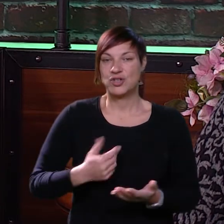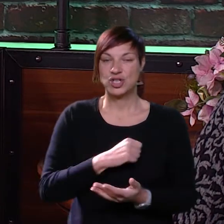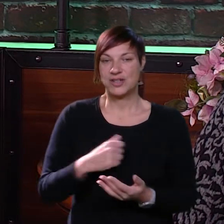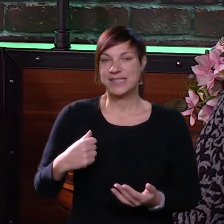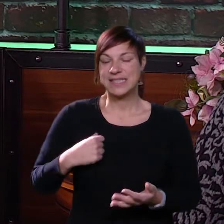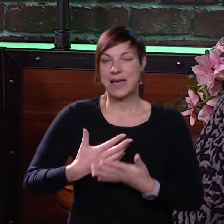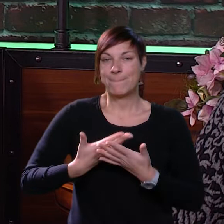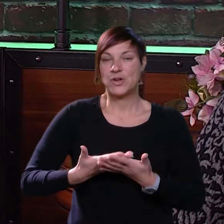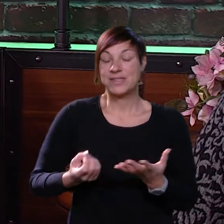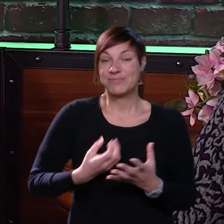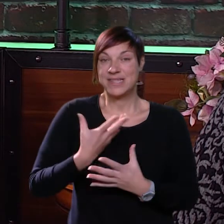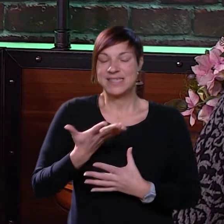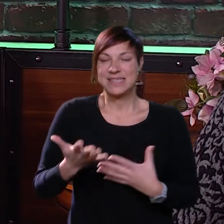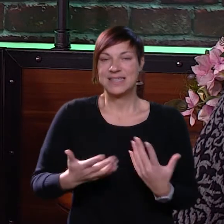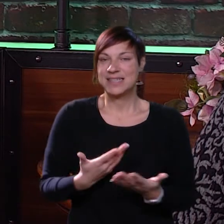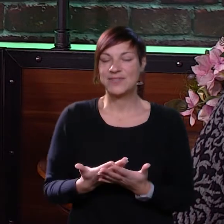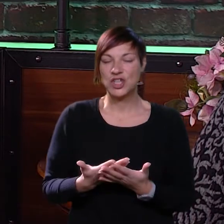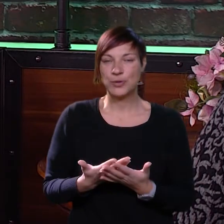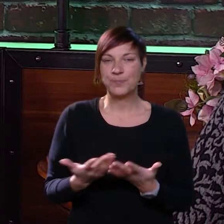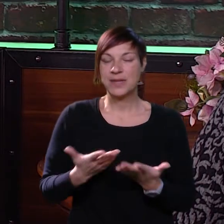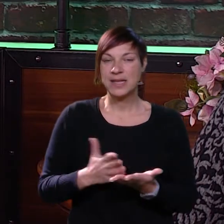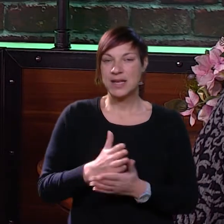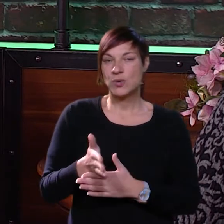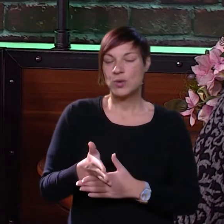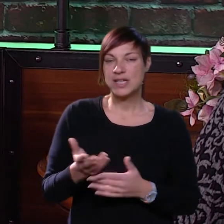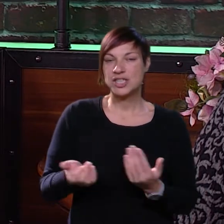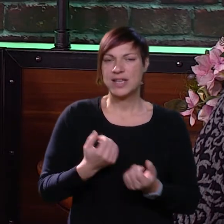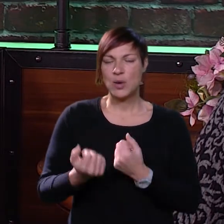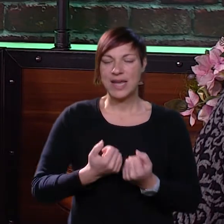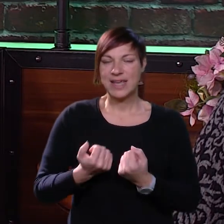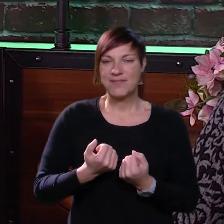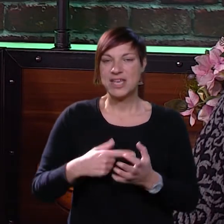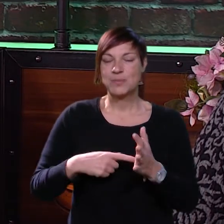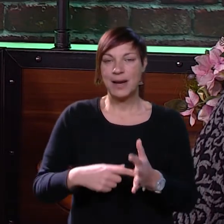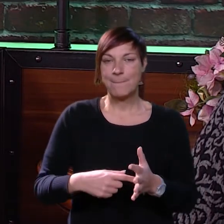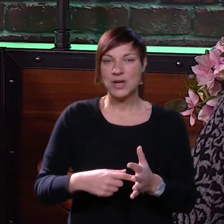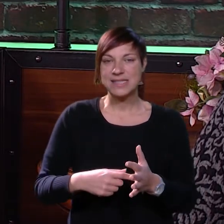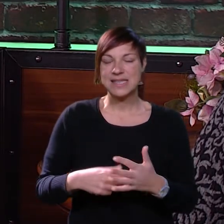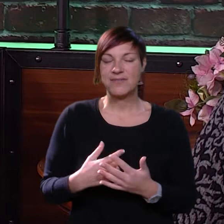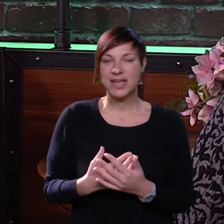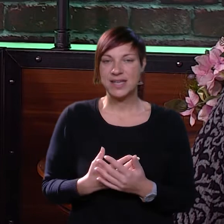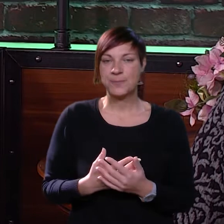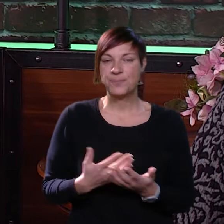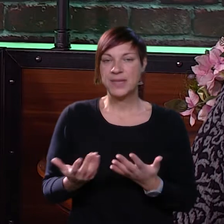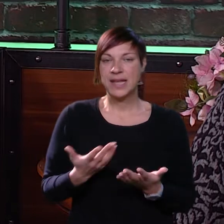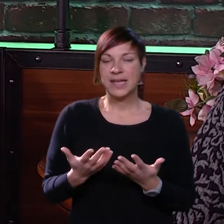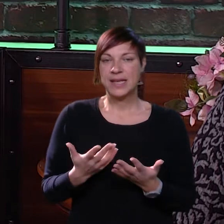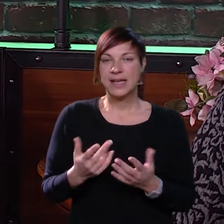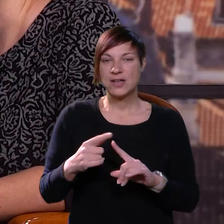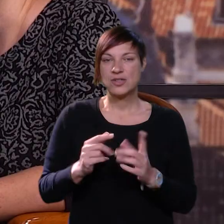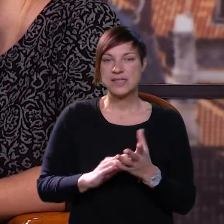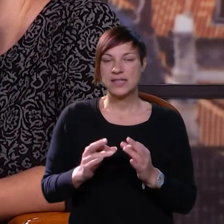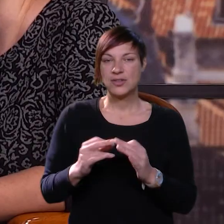došlo jednostavno samo od sebe, instinktivno, bez nekog ulaženja sad u neke vježbe ili pokazivanja. Kako